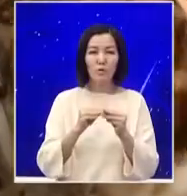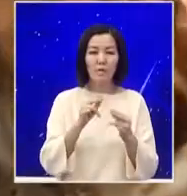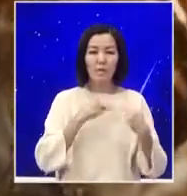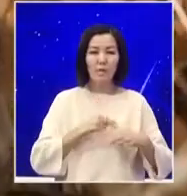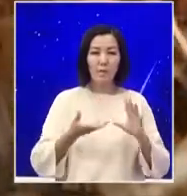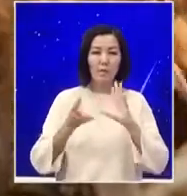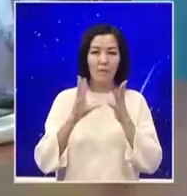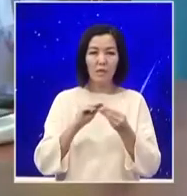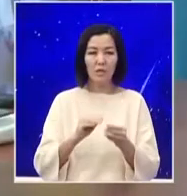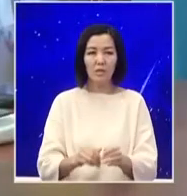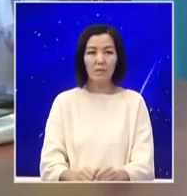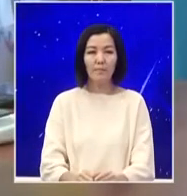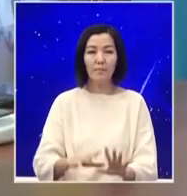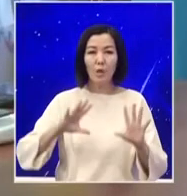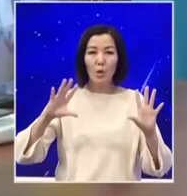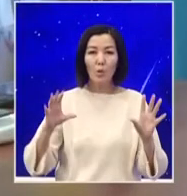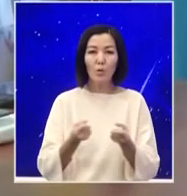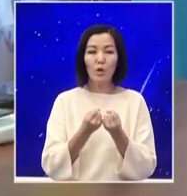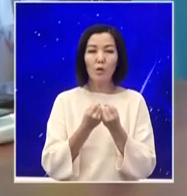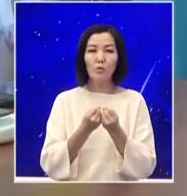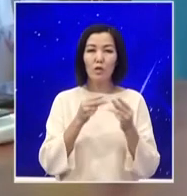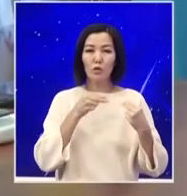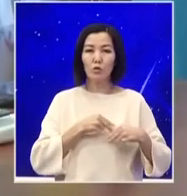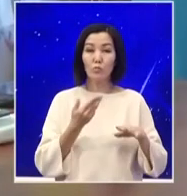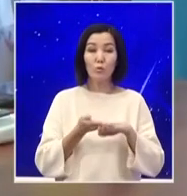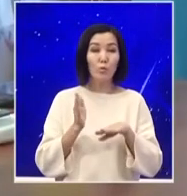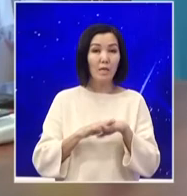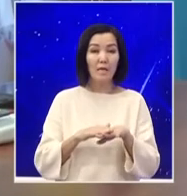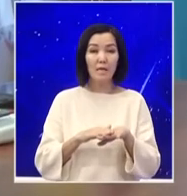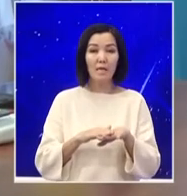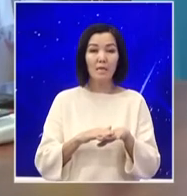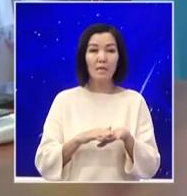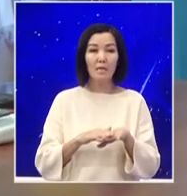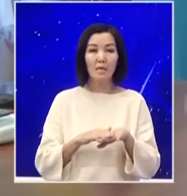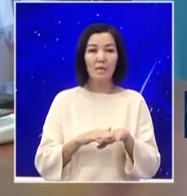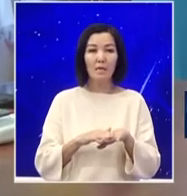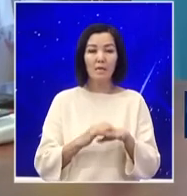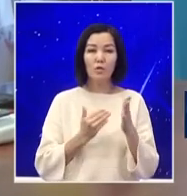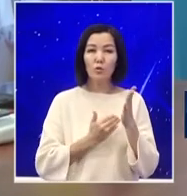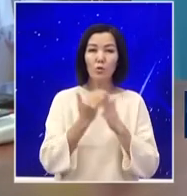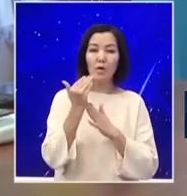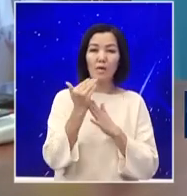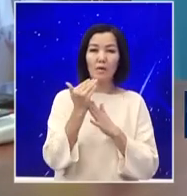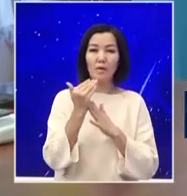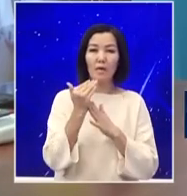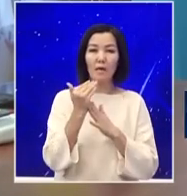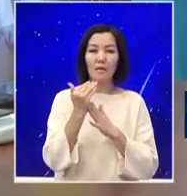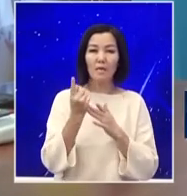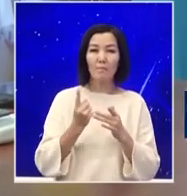еңбегінің нәтижесі. Құтқарушылардың жұмысы өте қиын, көп қырлы және жоғары кәсіпқойлықты қажет